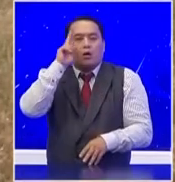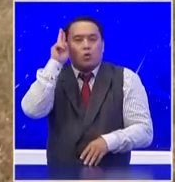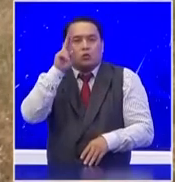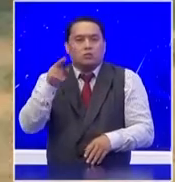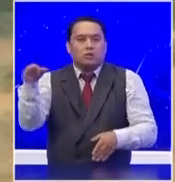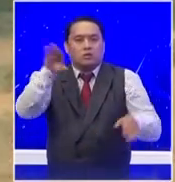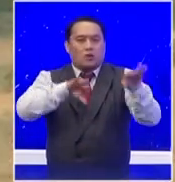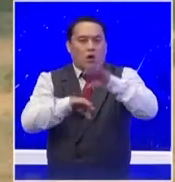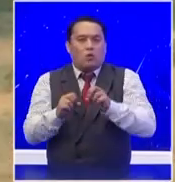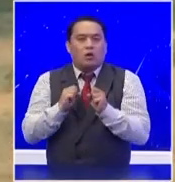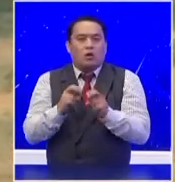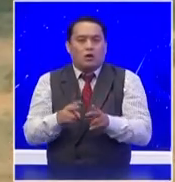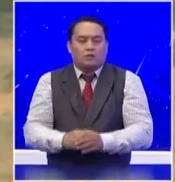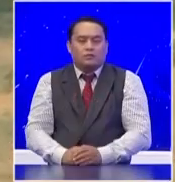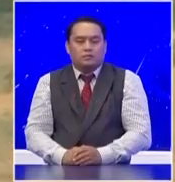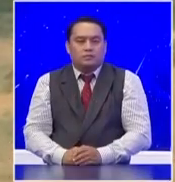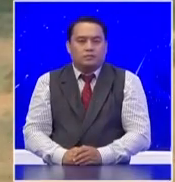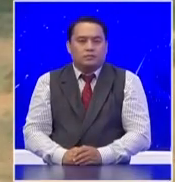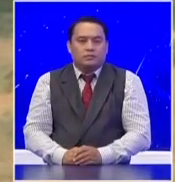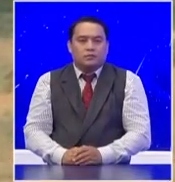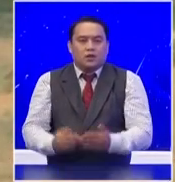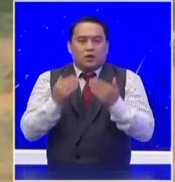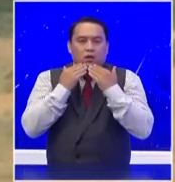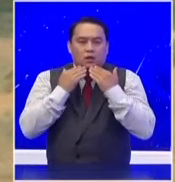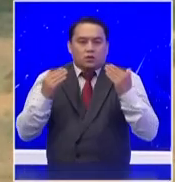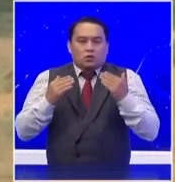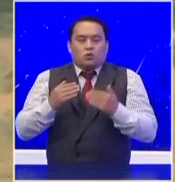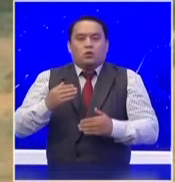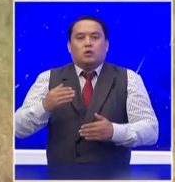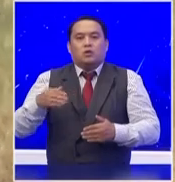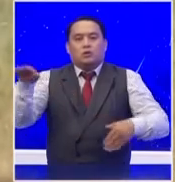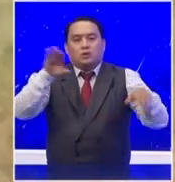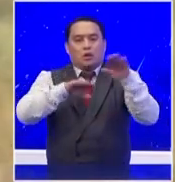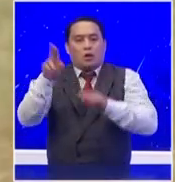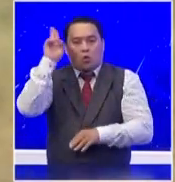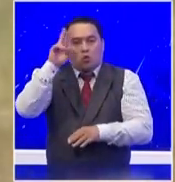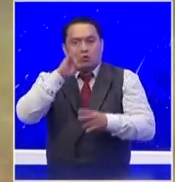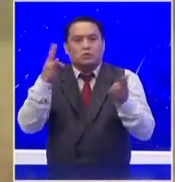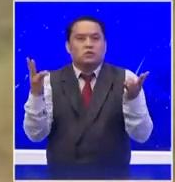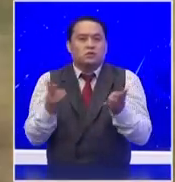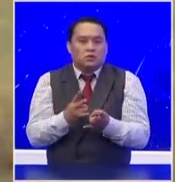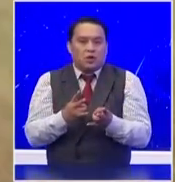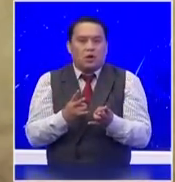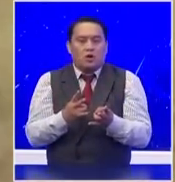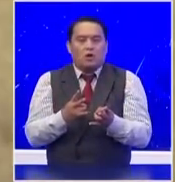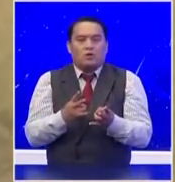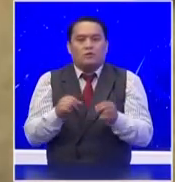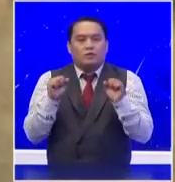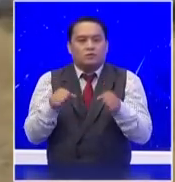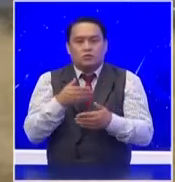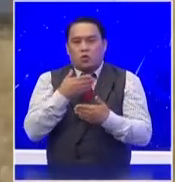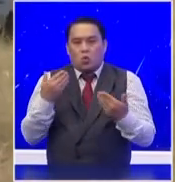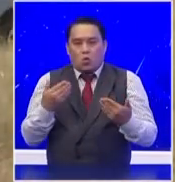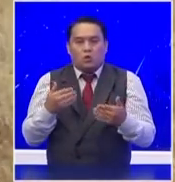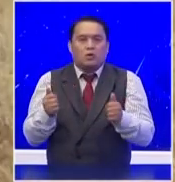кешіп былай. Бүктелі ауылының балалары соңғы 90-ды мына таудың басына шығып оқуға мәжбүр болған. Әйтпеске амал жоқ. Облыс